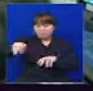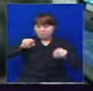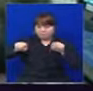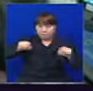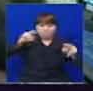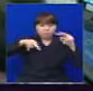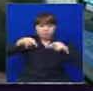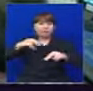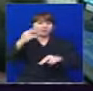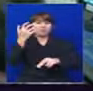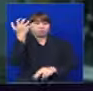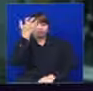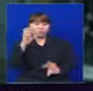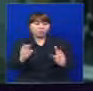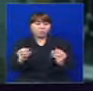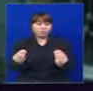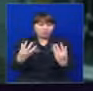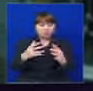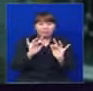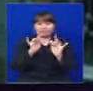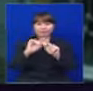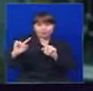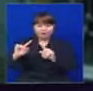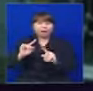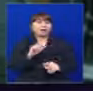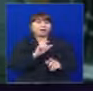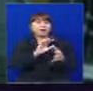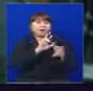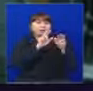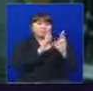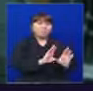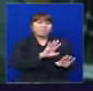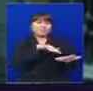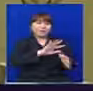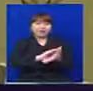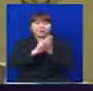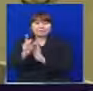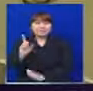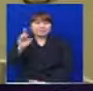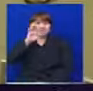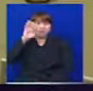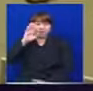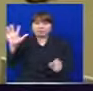วิทยุและสื่อออนไลน์และพัฒนาจากระบบอนาล็อกมาสู่ระบบดิจิตอลเต็มรูปแบบใน